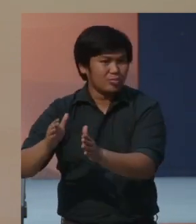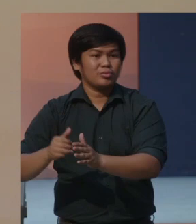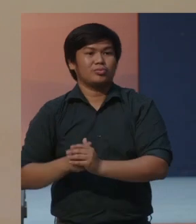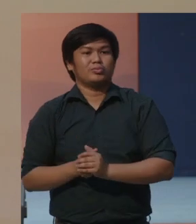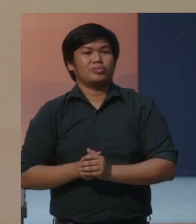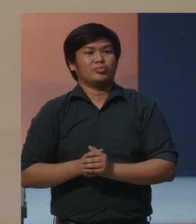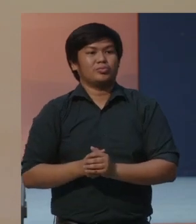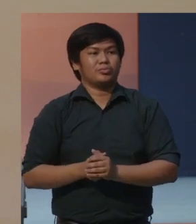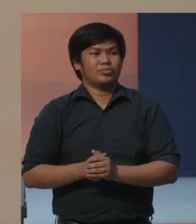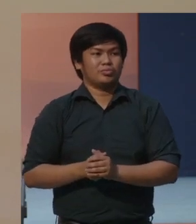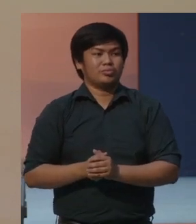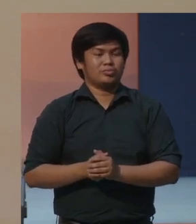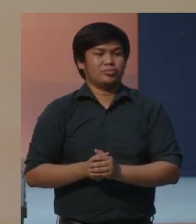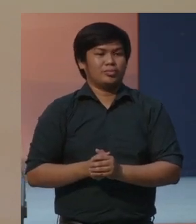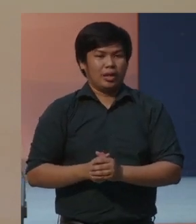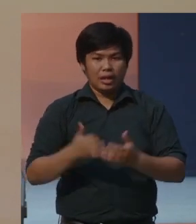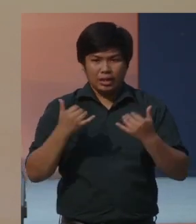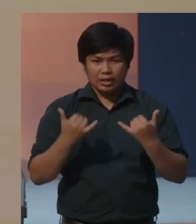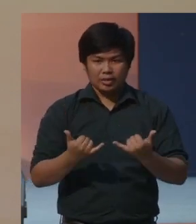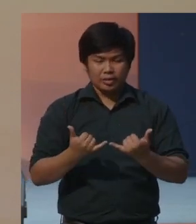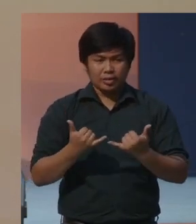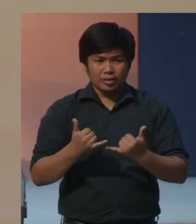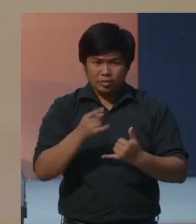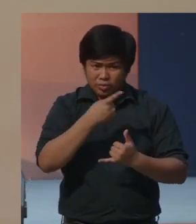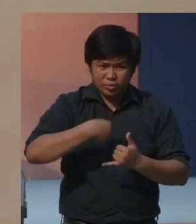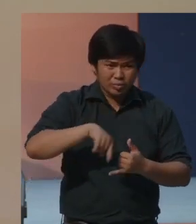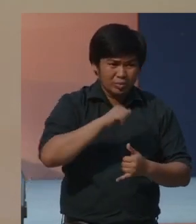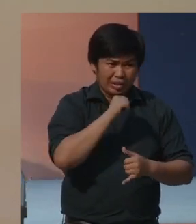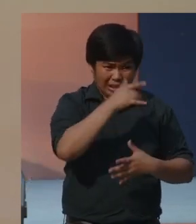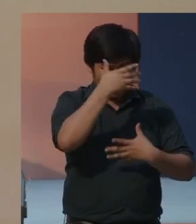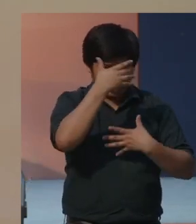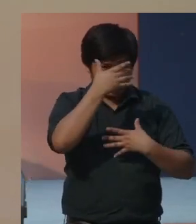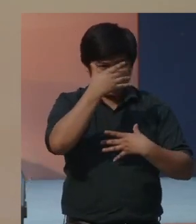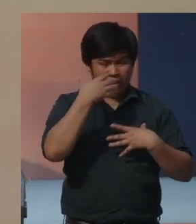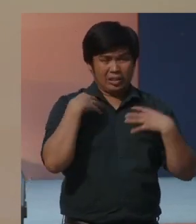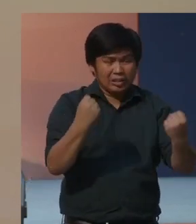mananalangin sa kanya. At kung hindi tayo gumaling,